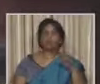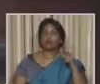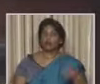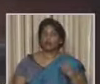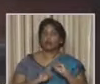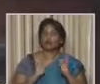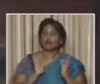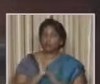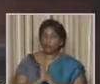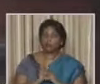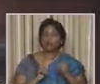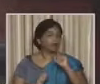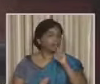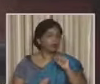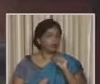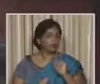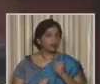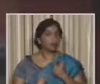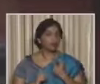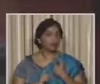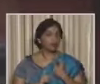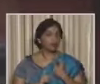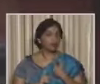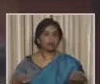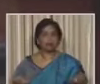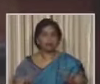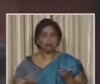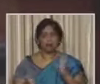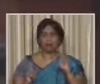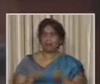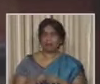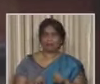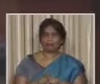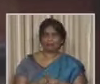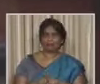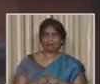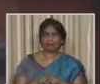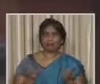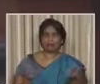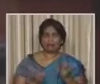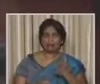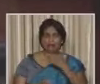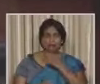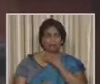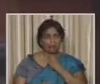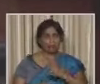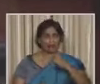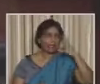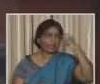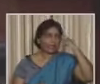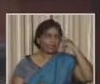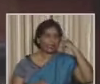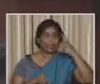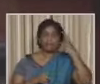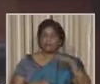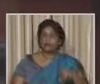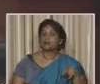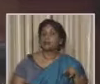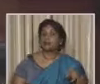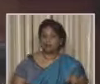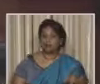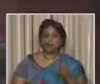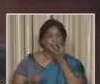அவருக்கு தன்னுடைய சிறுபிள்ளைத்தனமான மனநிலை காரணமாக அவர் இந்த தாக்குதலுக்கு அவசியமான அராஜக நிலையை உருவாக்கி